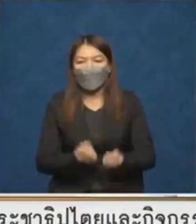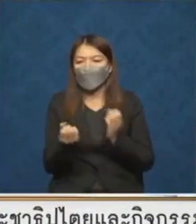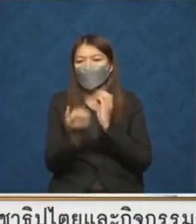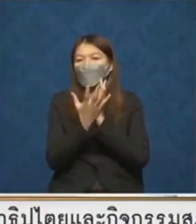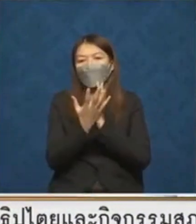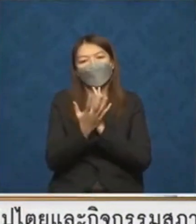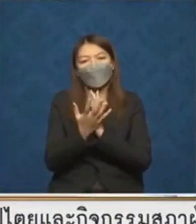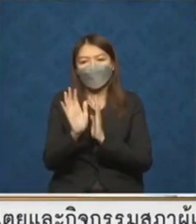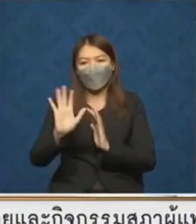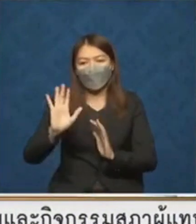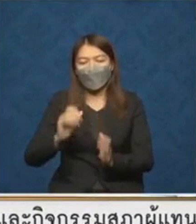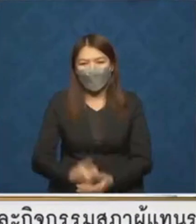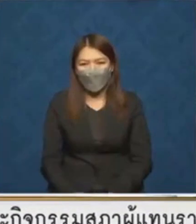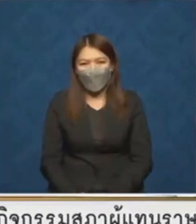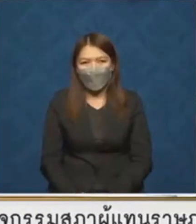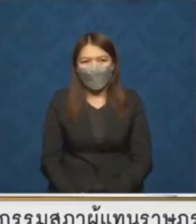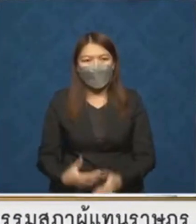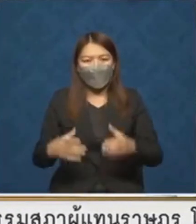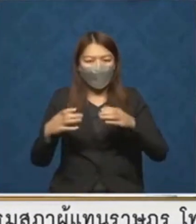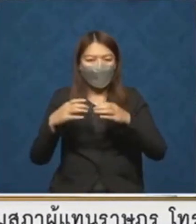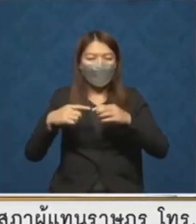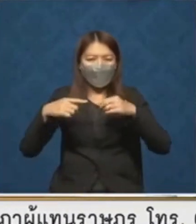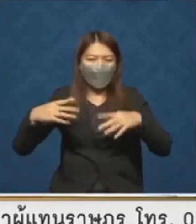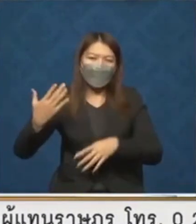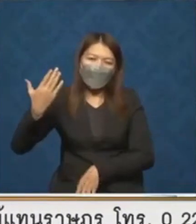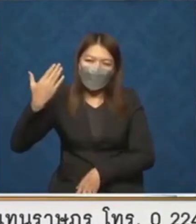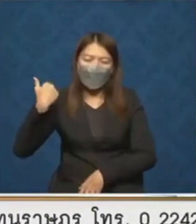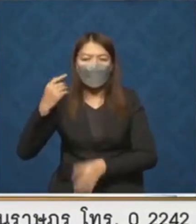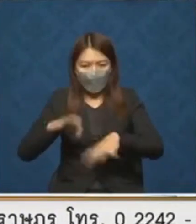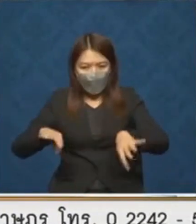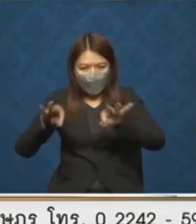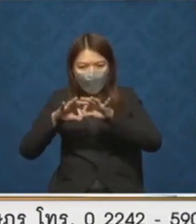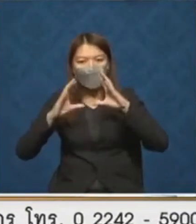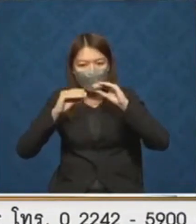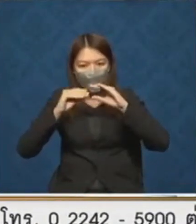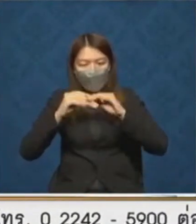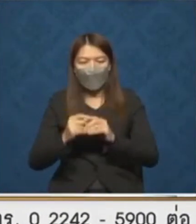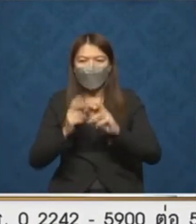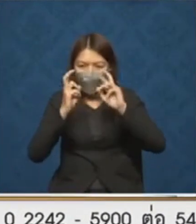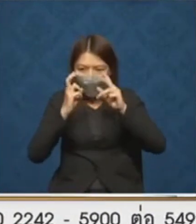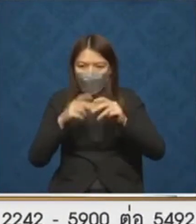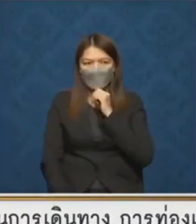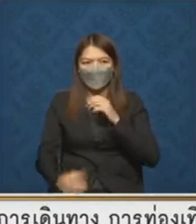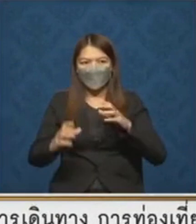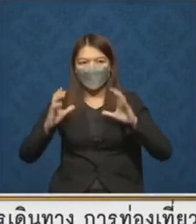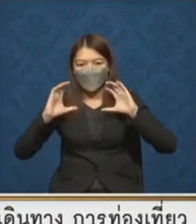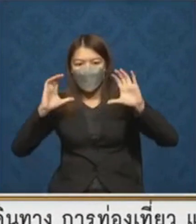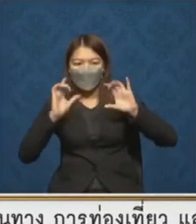เทานั้นแะ คุณชวก็เลยบอกวาผมก็เป็ผู้นฝายคนมาสามสมยนะพอจะรวศิธดงกลาวใช้กรณีอะไรอยางไรบ้าง